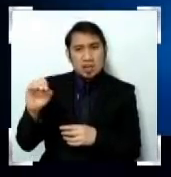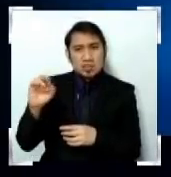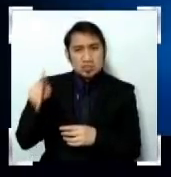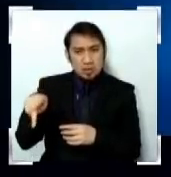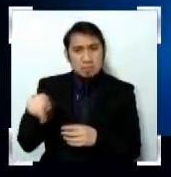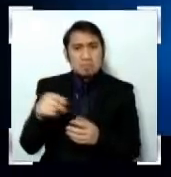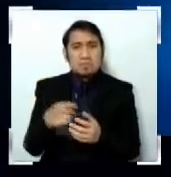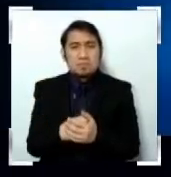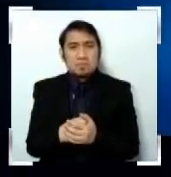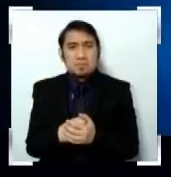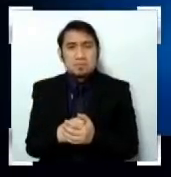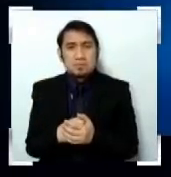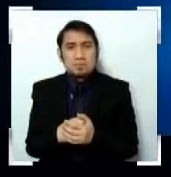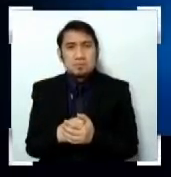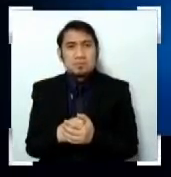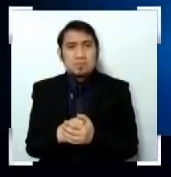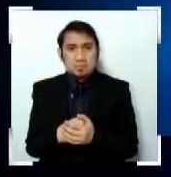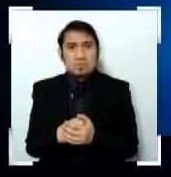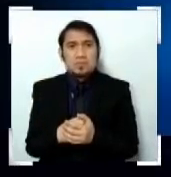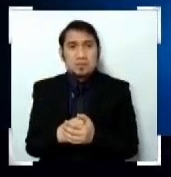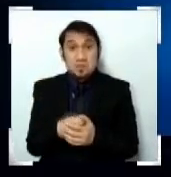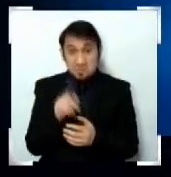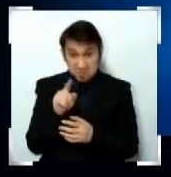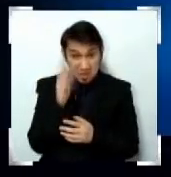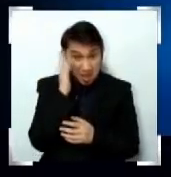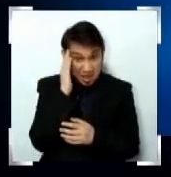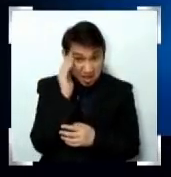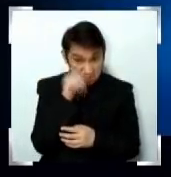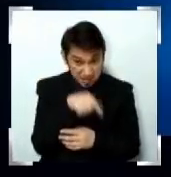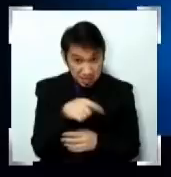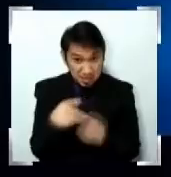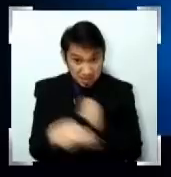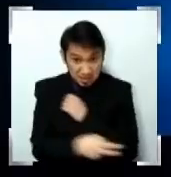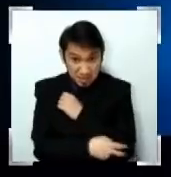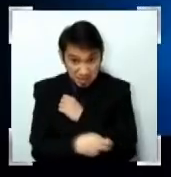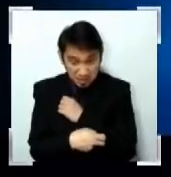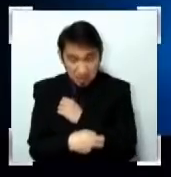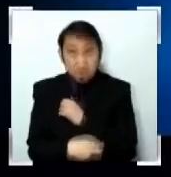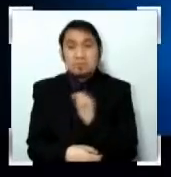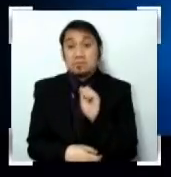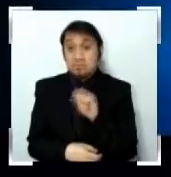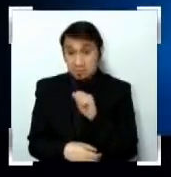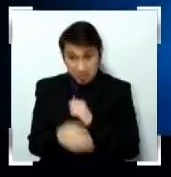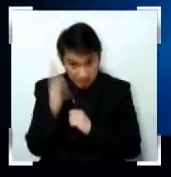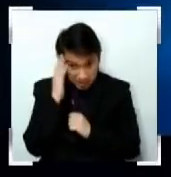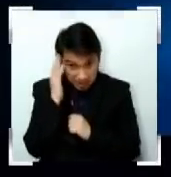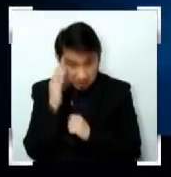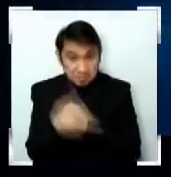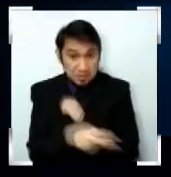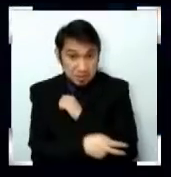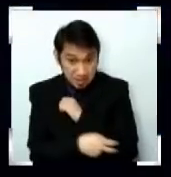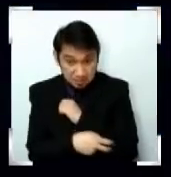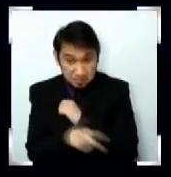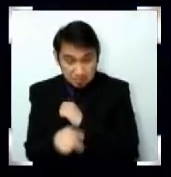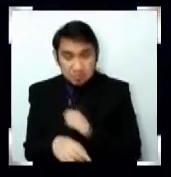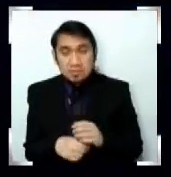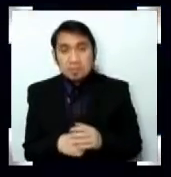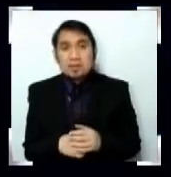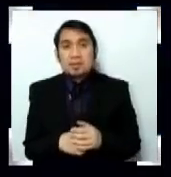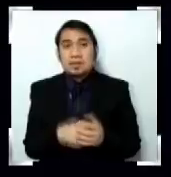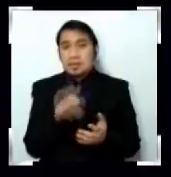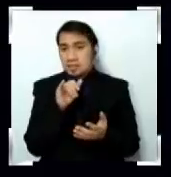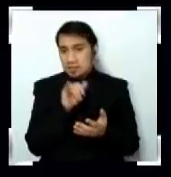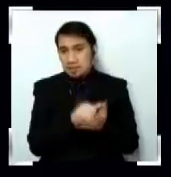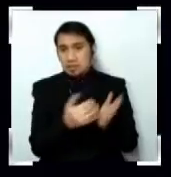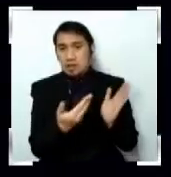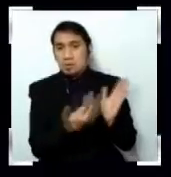kilate Milani. Alam niya nanakaw yun? Opo. Alam niya po. Isa ito sa mga ebidensyang